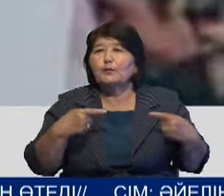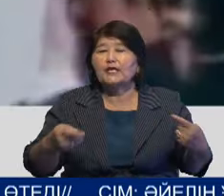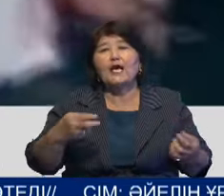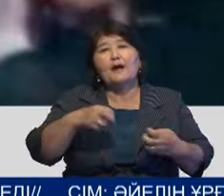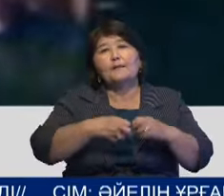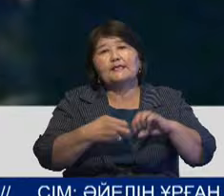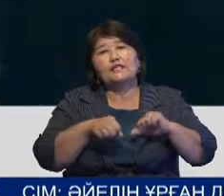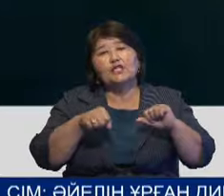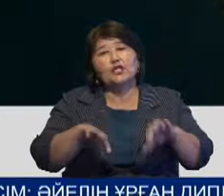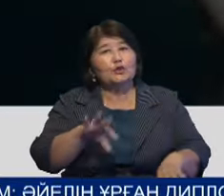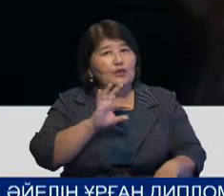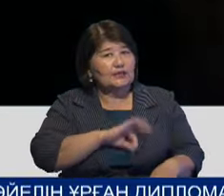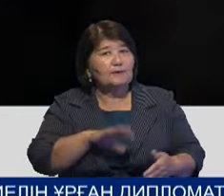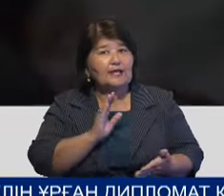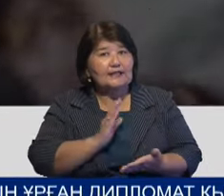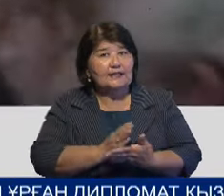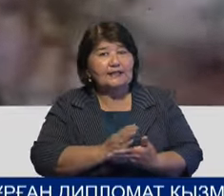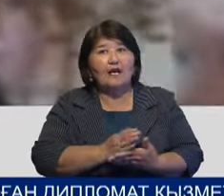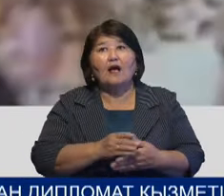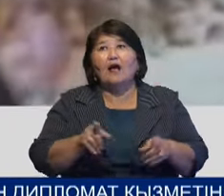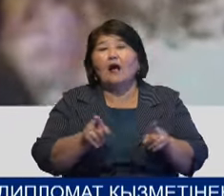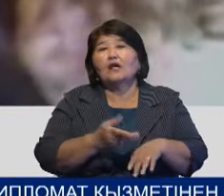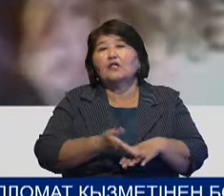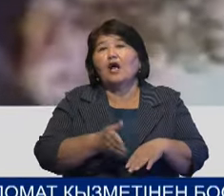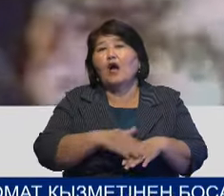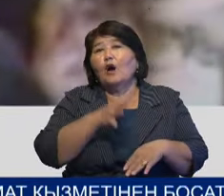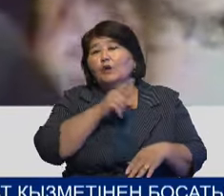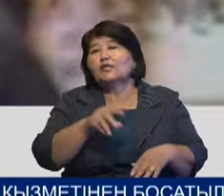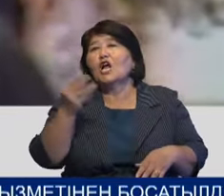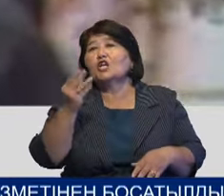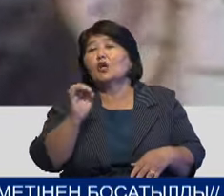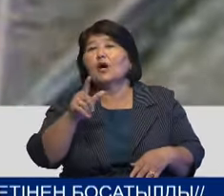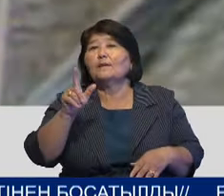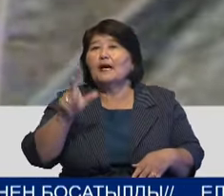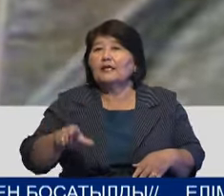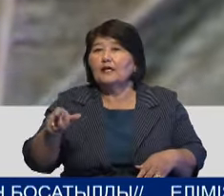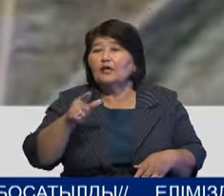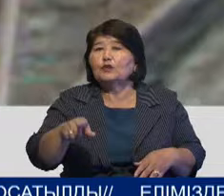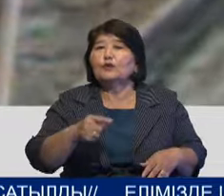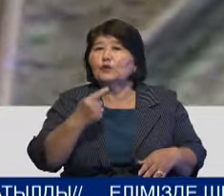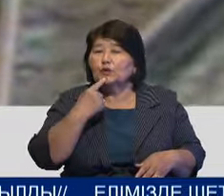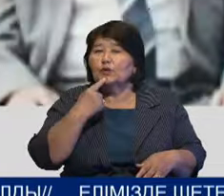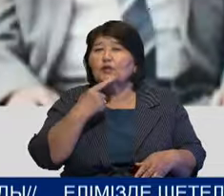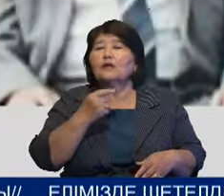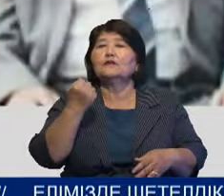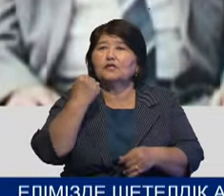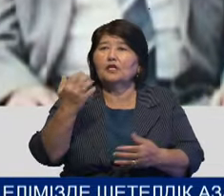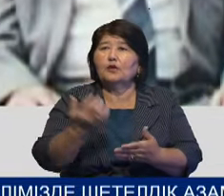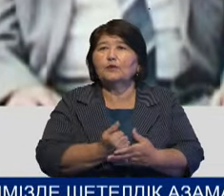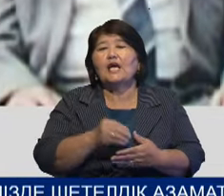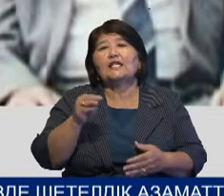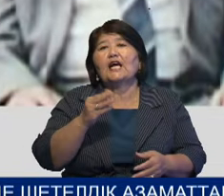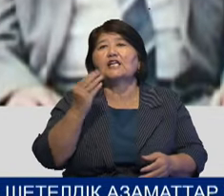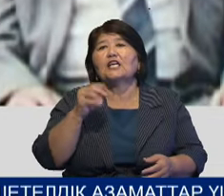мәселелерді шешуге септігін тигізді. Алмағайып ауыр кезеңдерде Шаухамановтың кадрлары сол сыннан мүдірмей өтті. Жалқасын